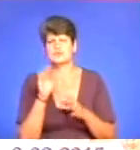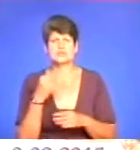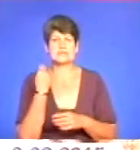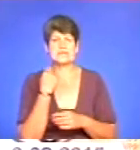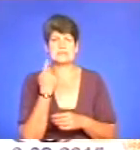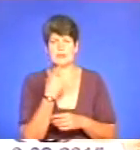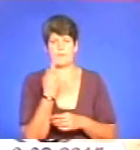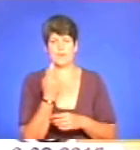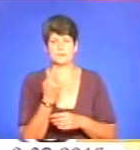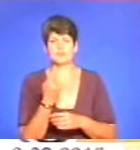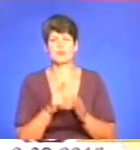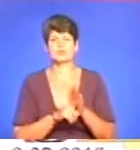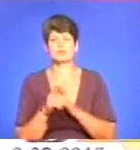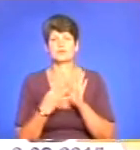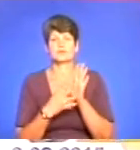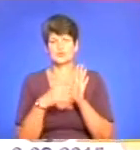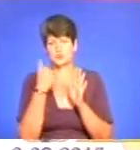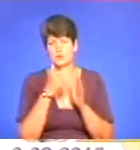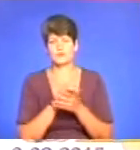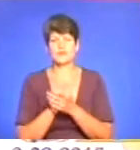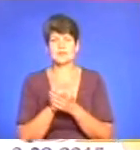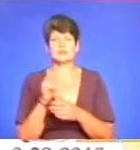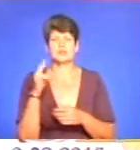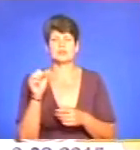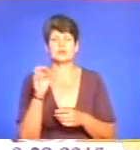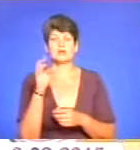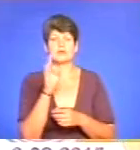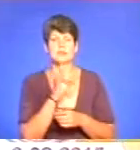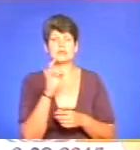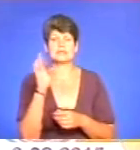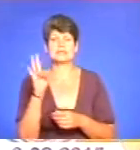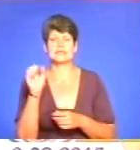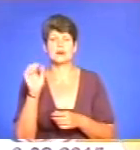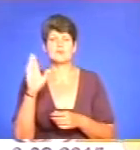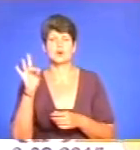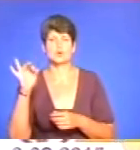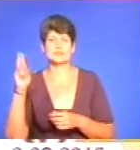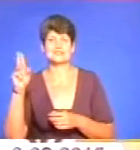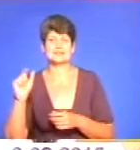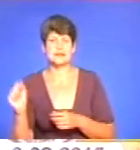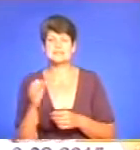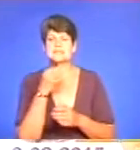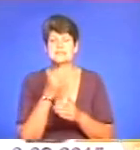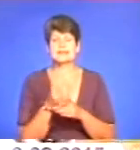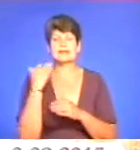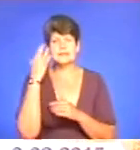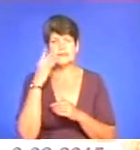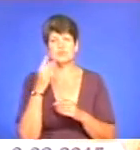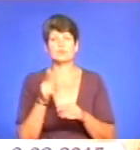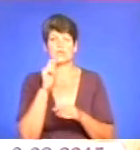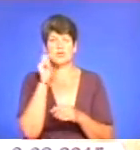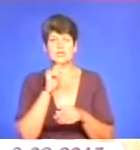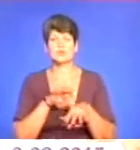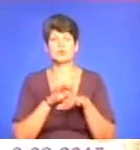90-х років тогочасна голова товариства доктор Романа Навроцька виступила з такою ідеєю, щоб в Україні проводити курси